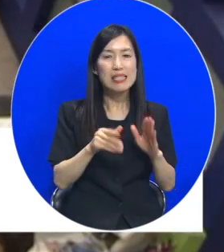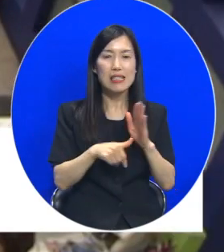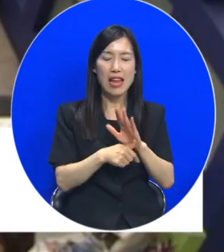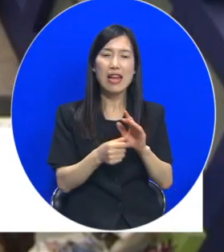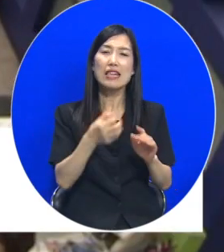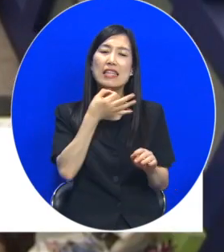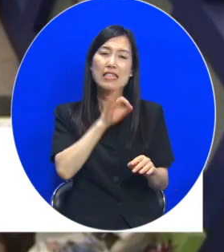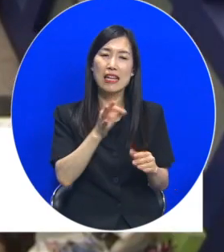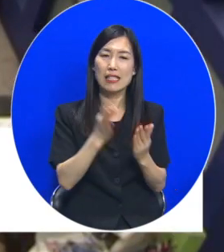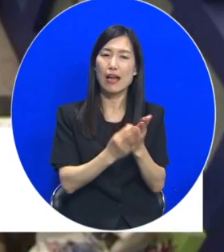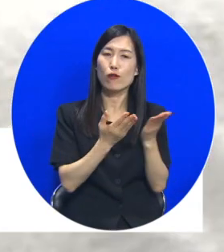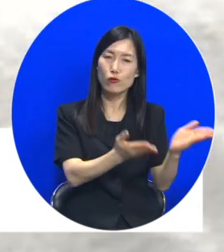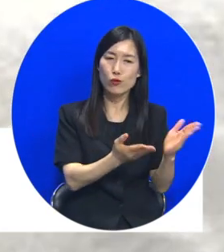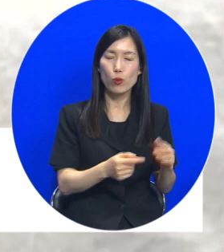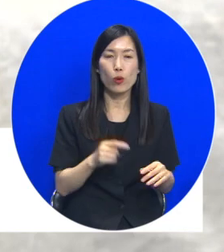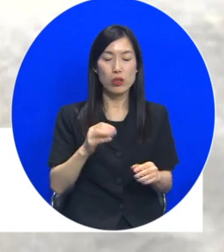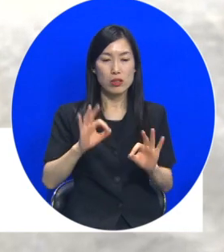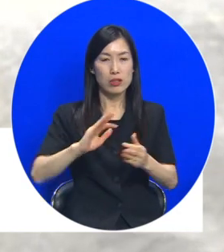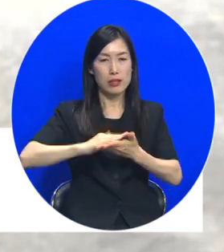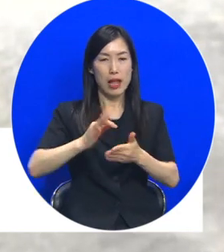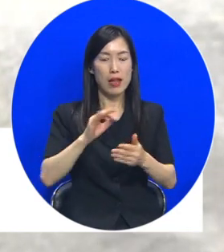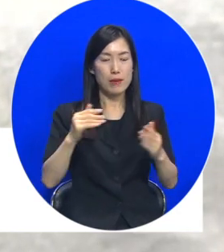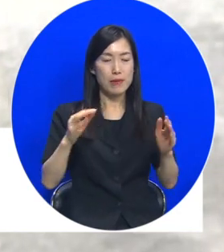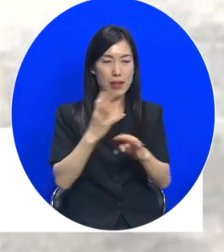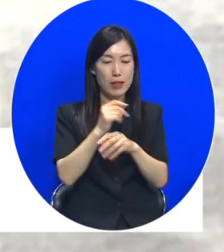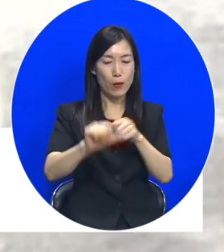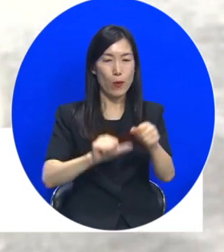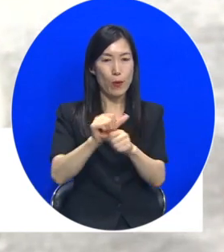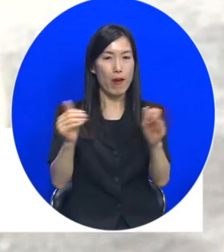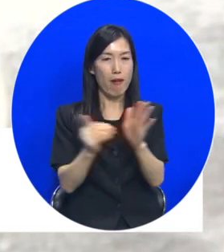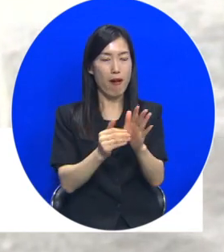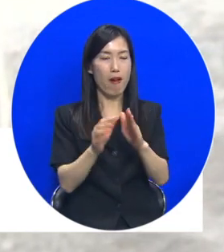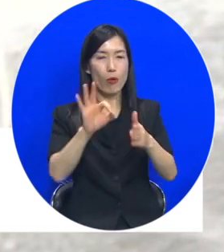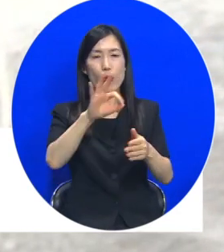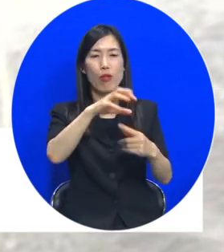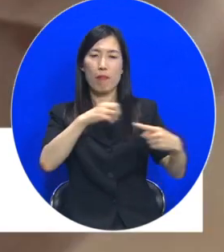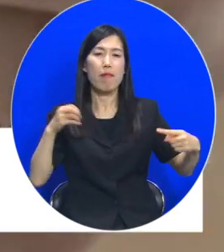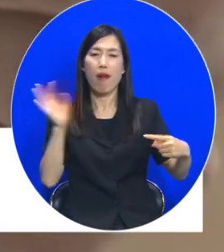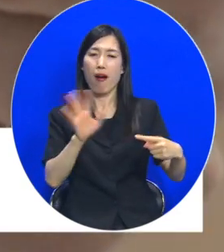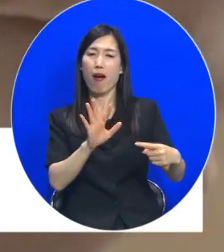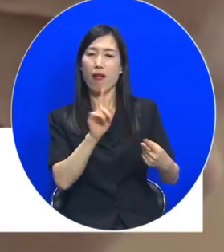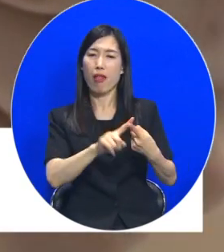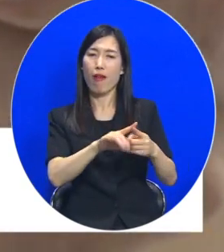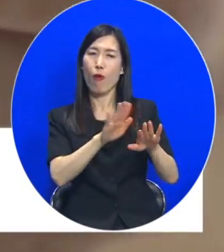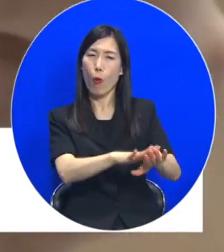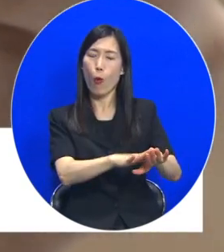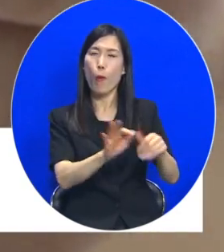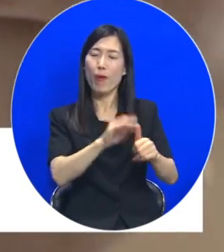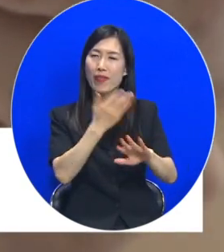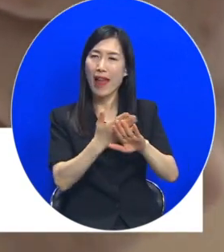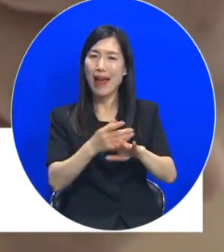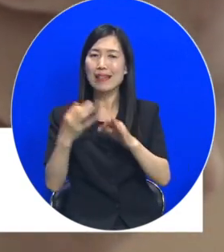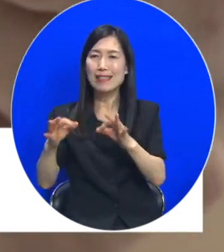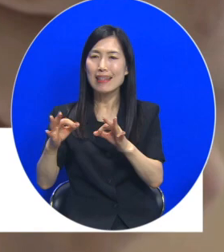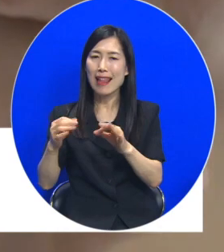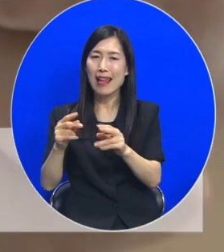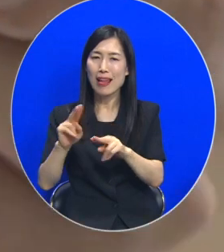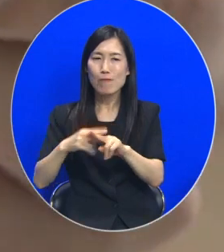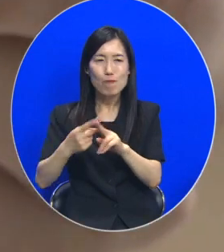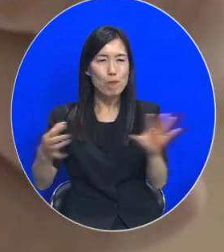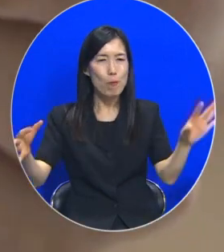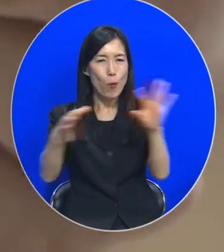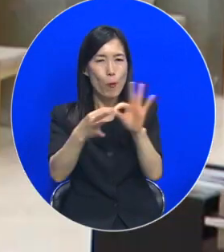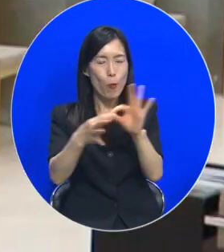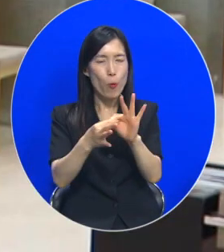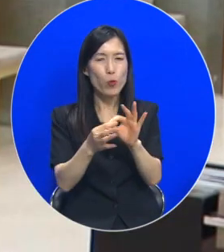장기유지시 신용평가 가점을 부여하고 만기 후 장기간 자산 형성으로 이어지도록 타상품과 연계 지원할